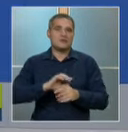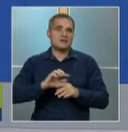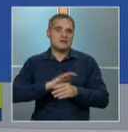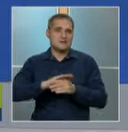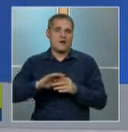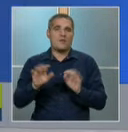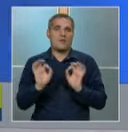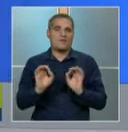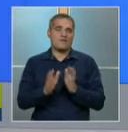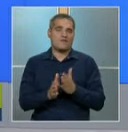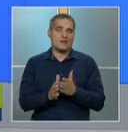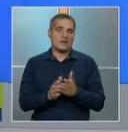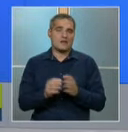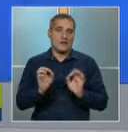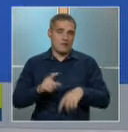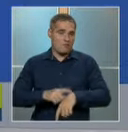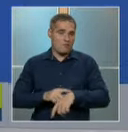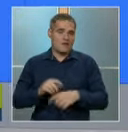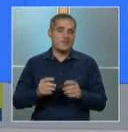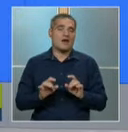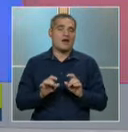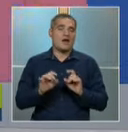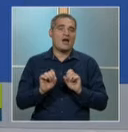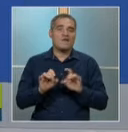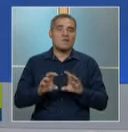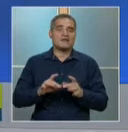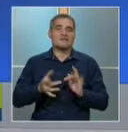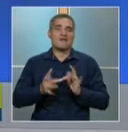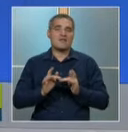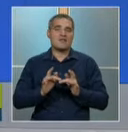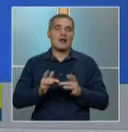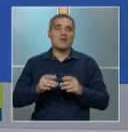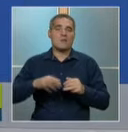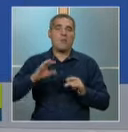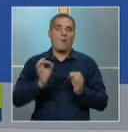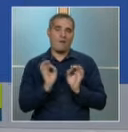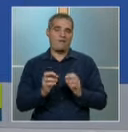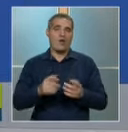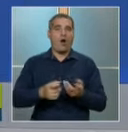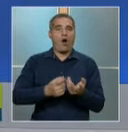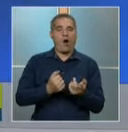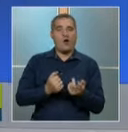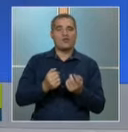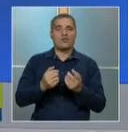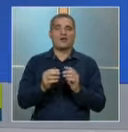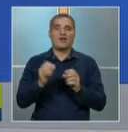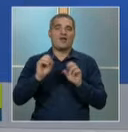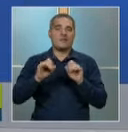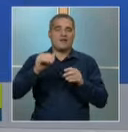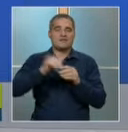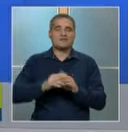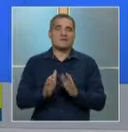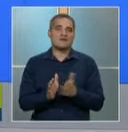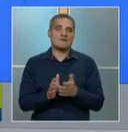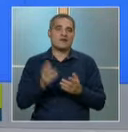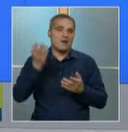в самите книги. В действителност даже в момента информацията в интернет е много по-правилна, отколкото е била в книгите. Тогава е имало проблеми с